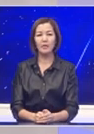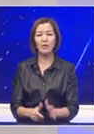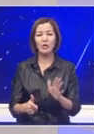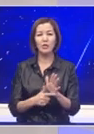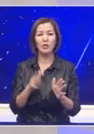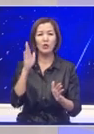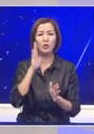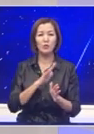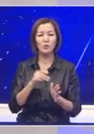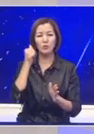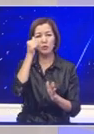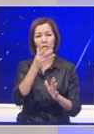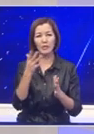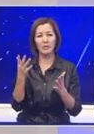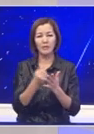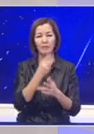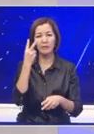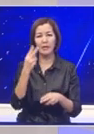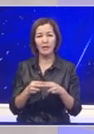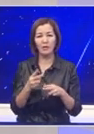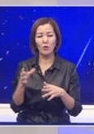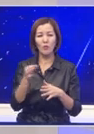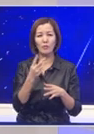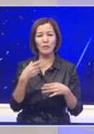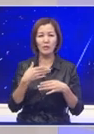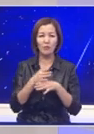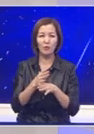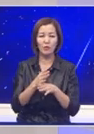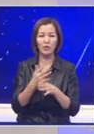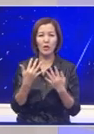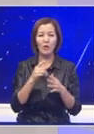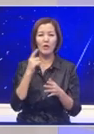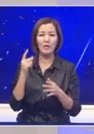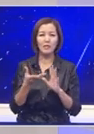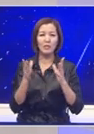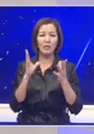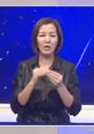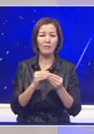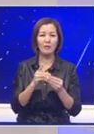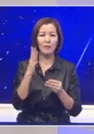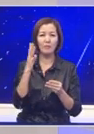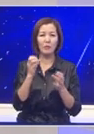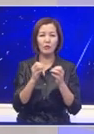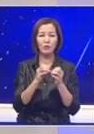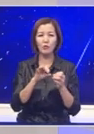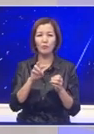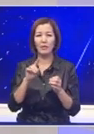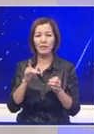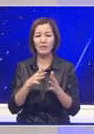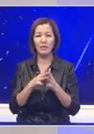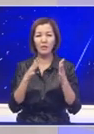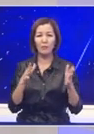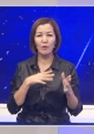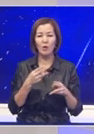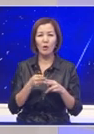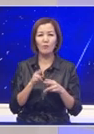Жетсулықтар жылды табыстай ақтады. Облыс екіге бөлінгеніне қарамастан ауыл шаруашылығы өнімдерінің жалпы көлемі 510 миллиард теңгеге жетпек.